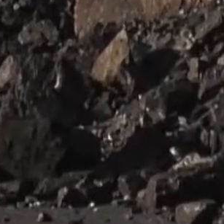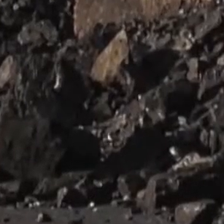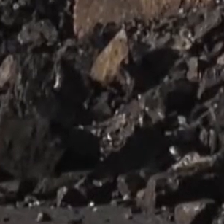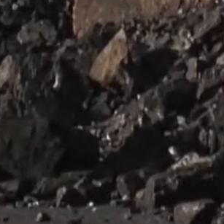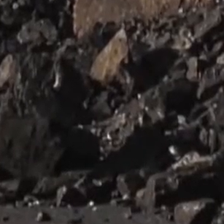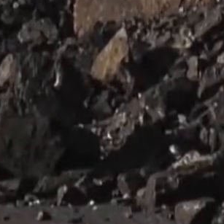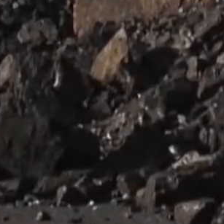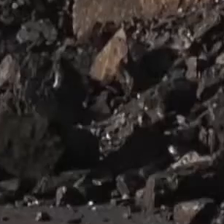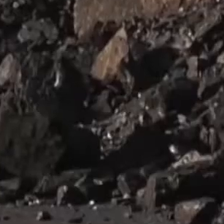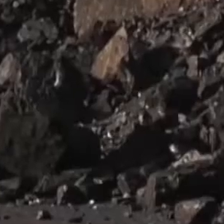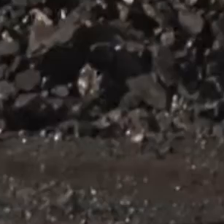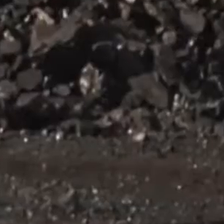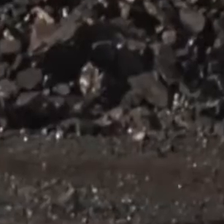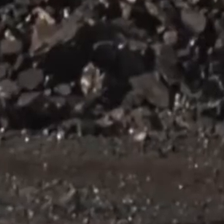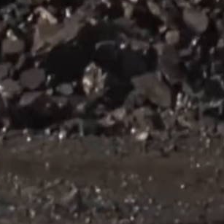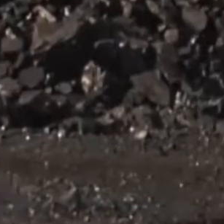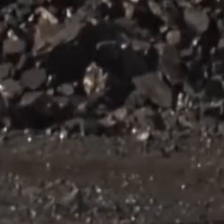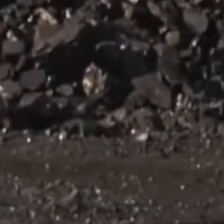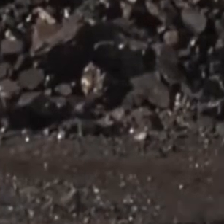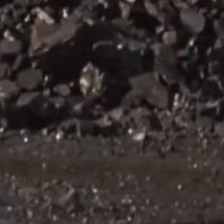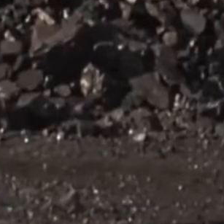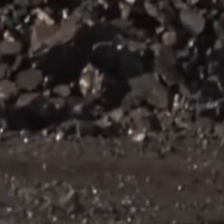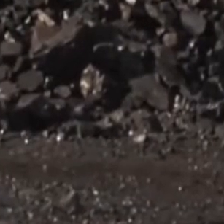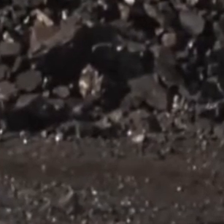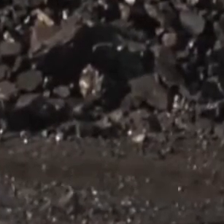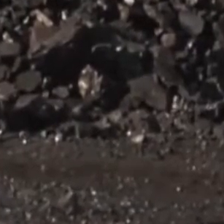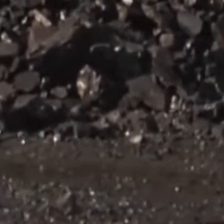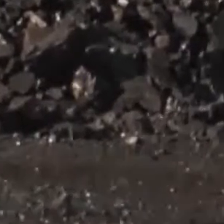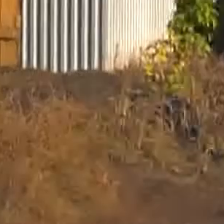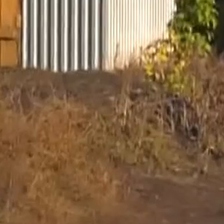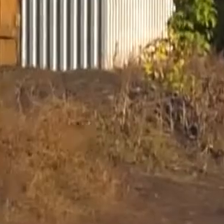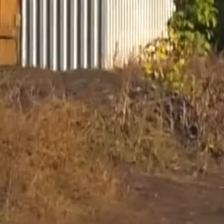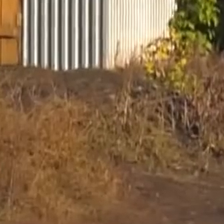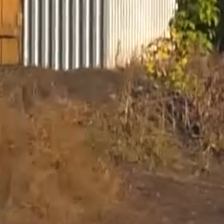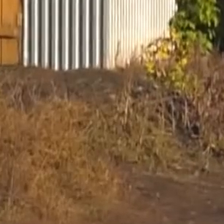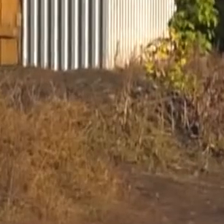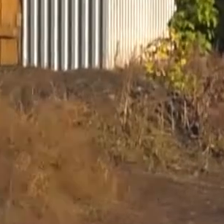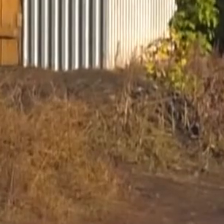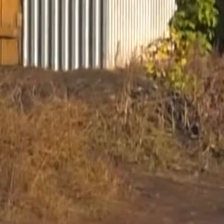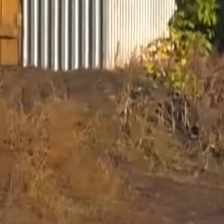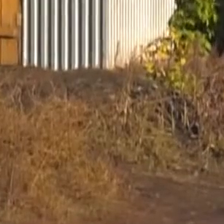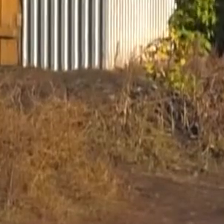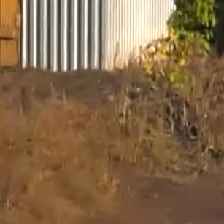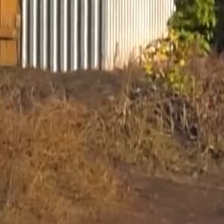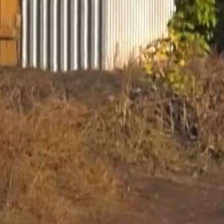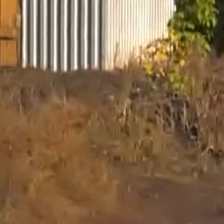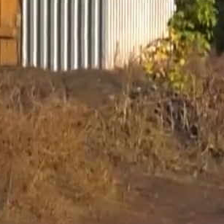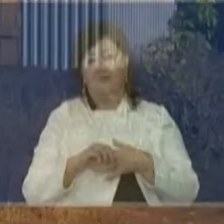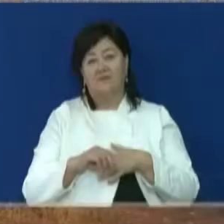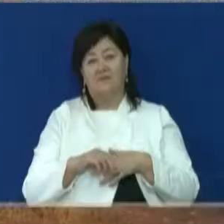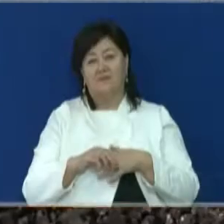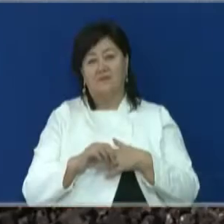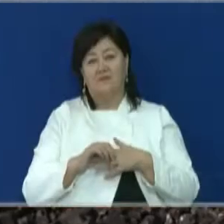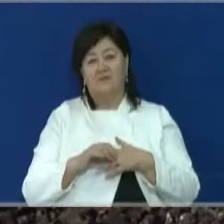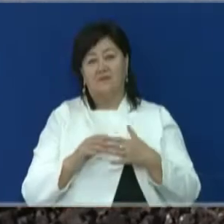салыстырғанда 6,5%-ға артық. Оның 70,6 миллион тоннасы тікелей тас көмірге, 3,1 миллион